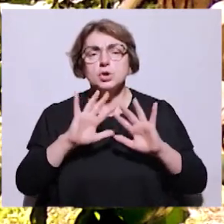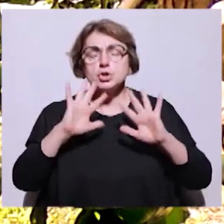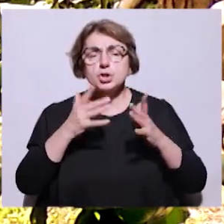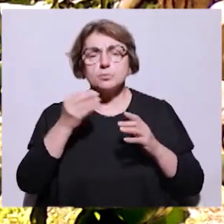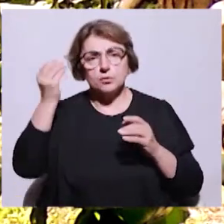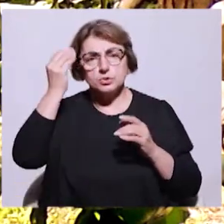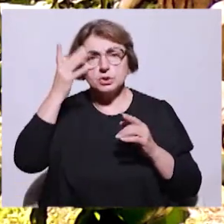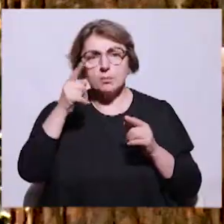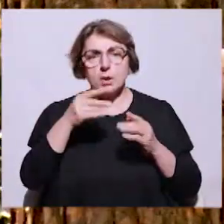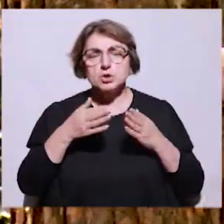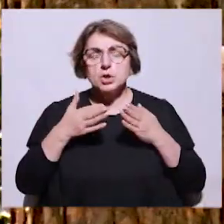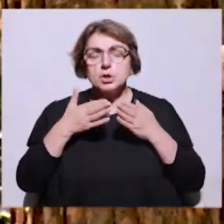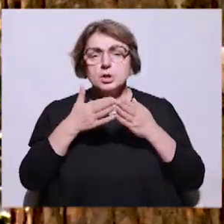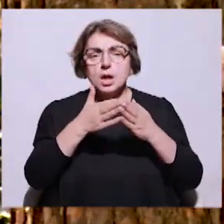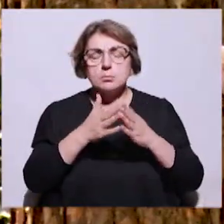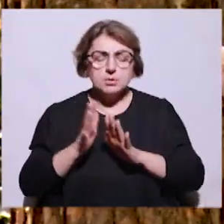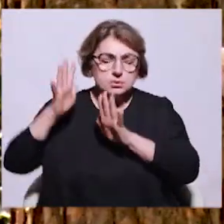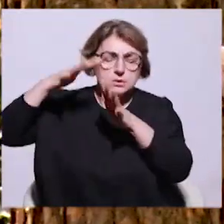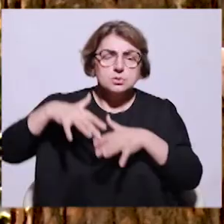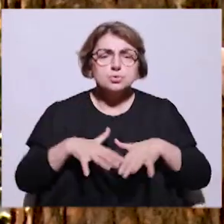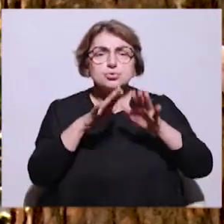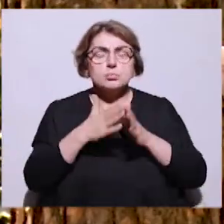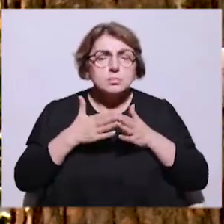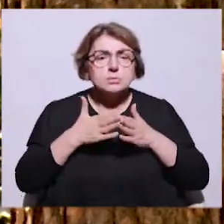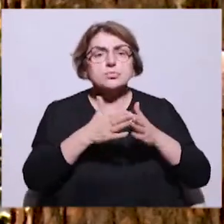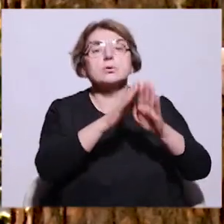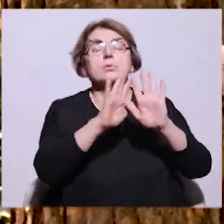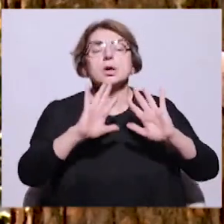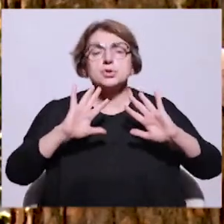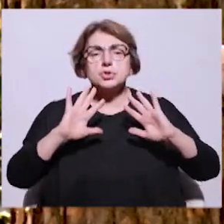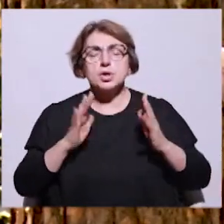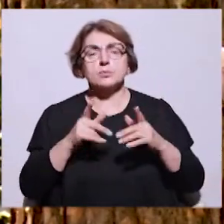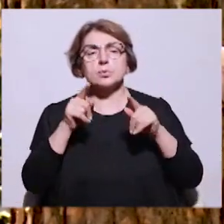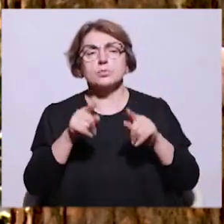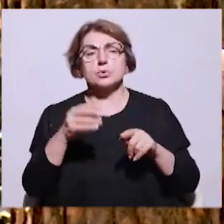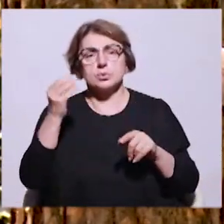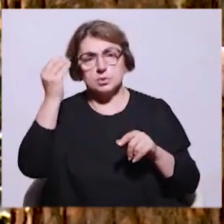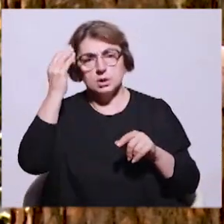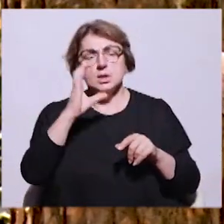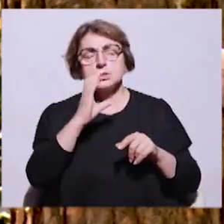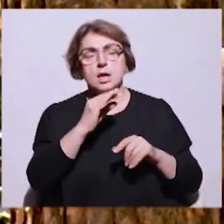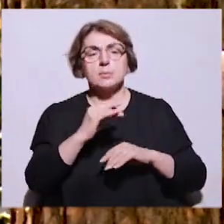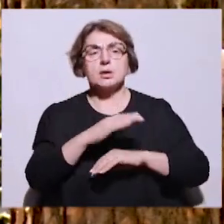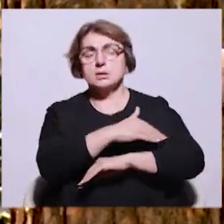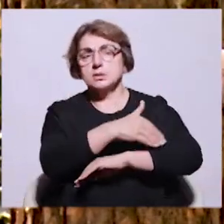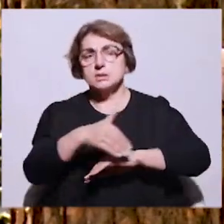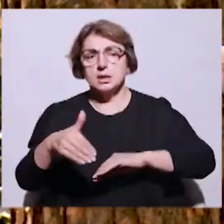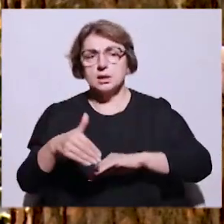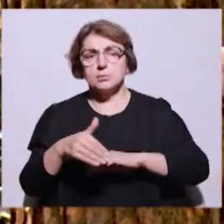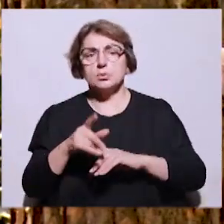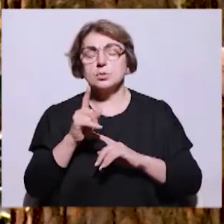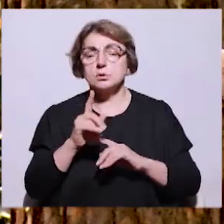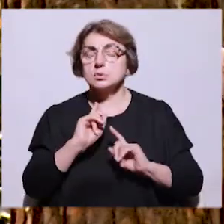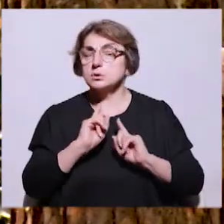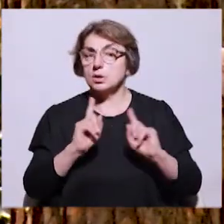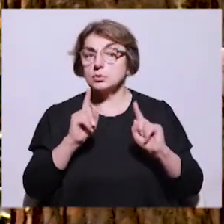იაპონიაში. მათი გემი შტორმმა გაიტაცა და შემთხვევით აღმოჩნდნენ სამხრეთ სანაპიროზე.